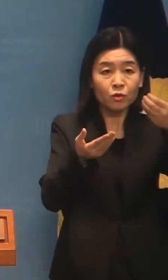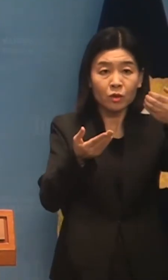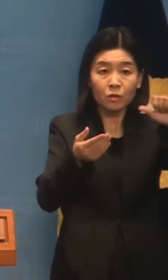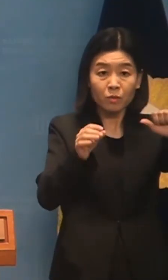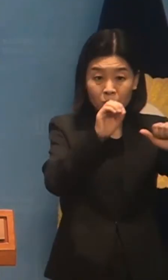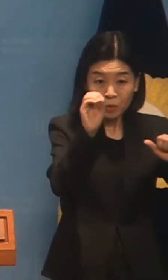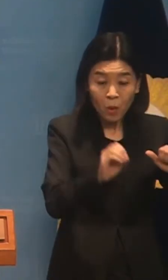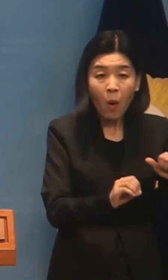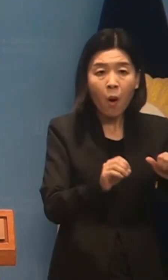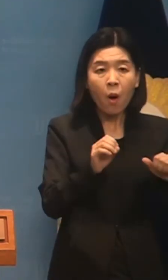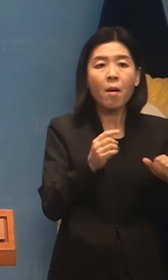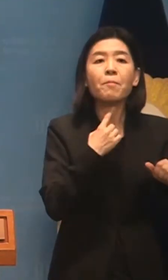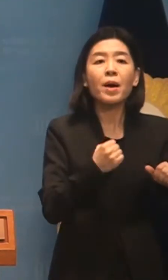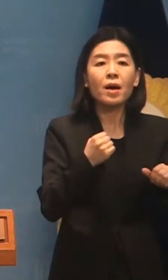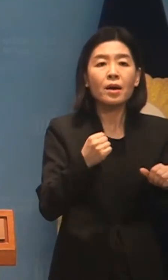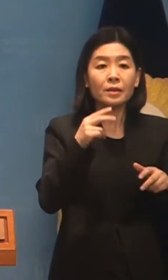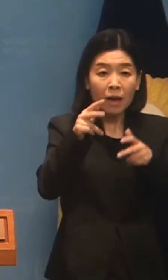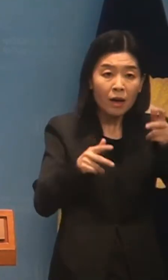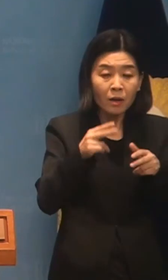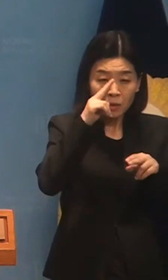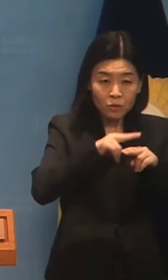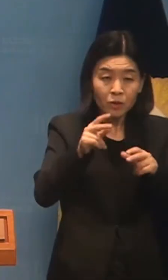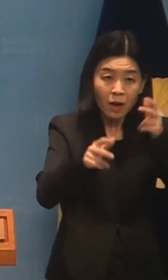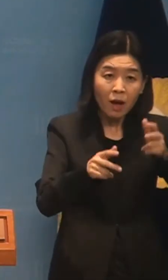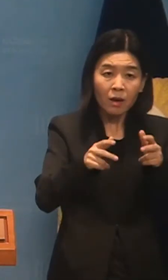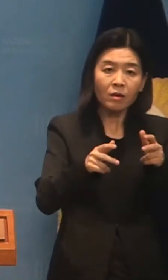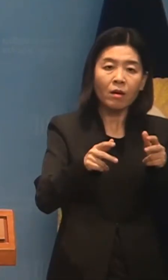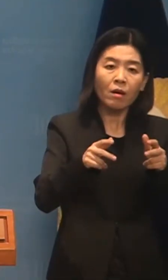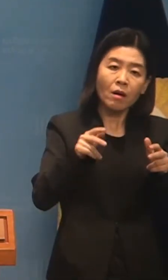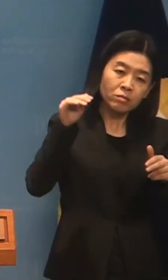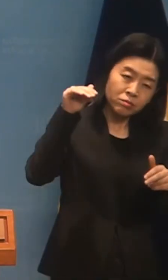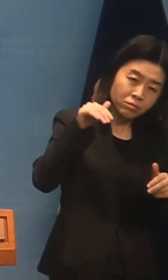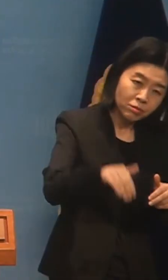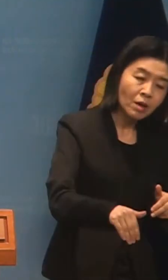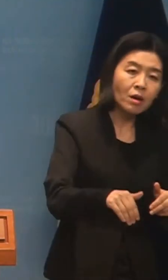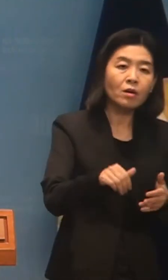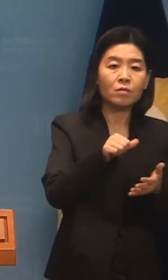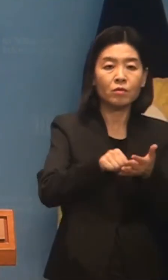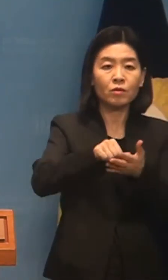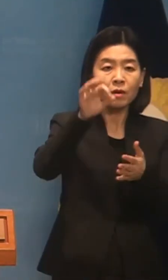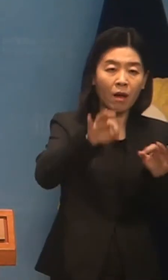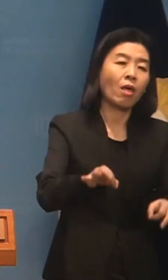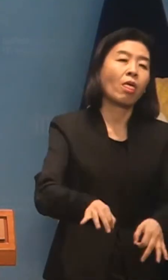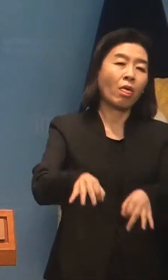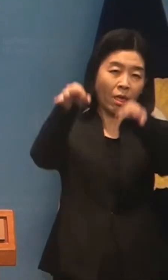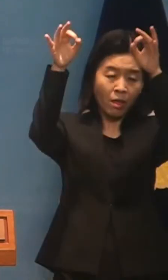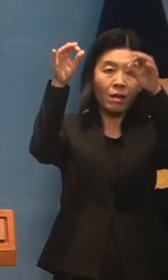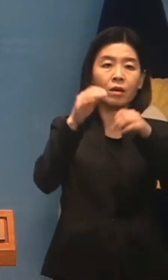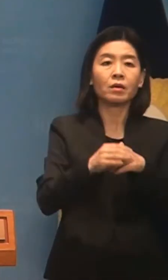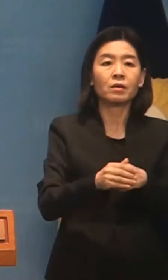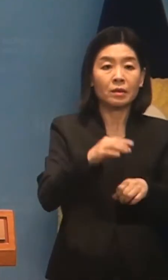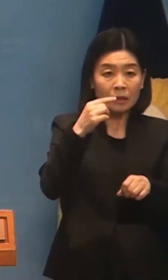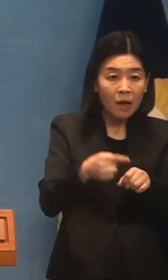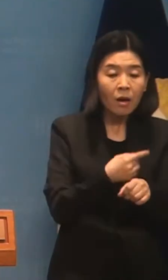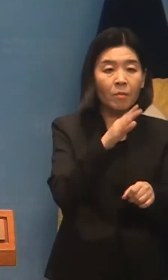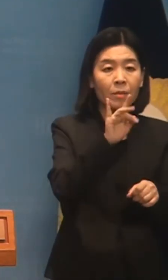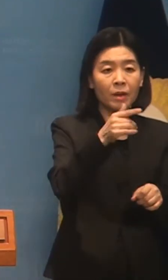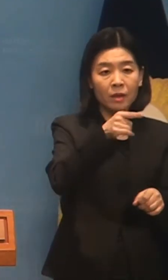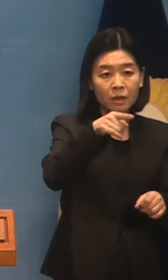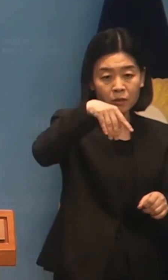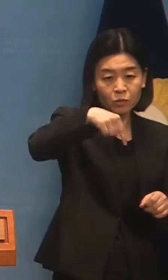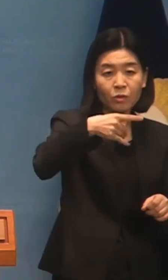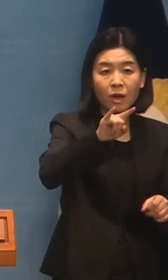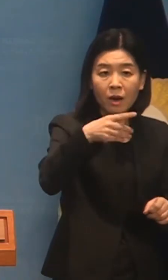산업이 나락으로 떨어지고 물가 상승률이 치솟았습니다. 결국 베네수엘라가